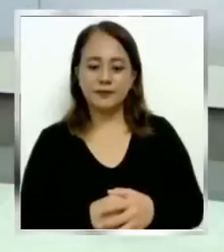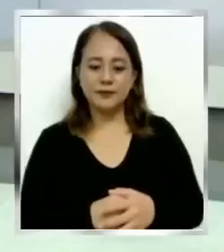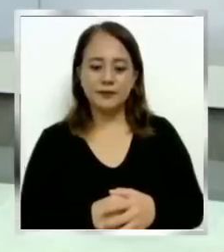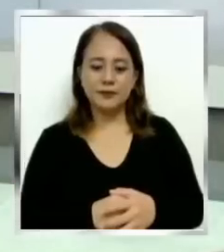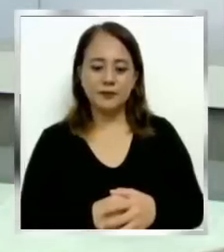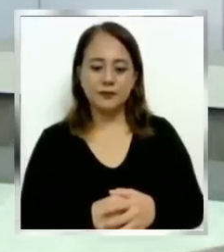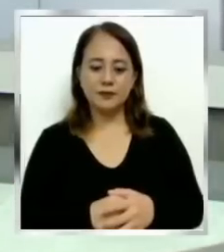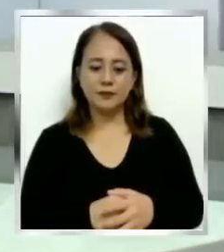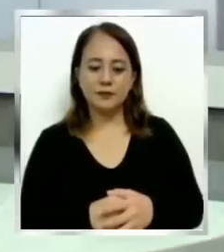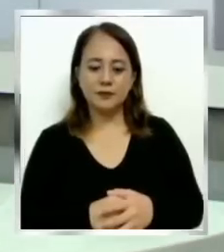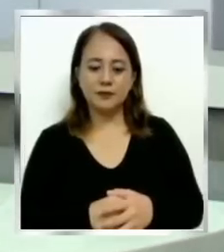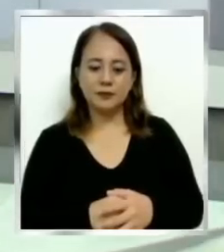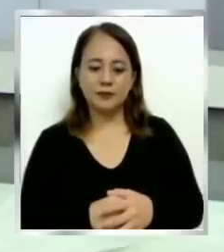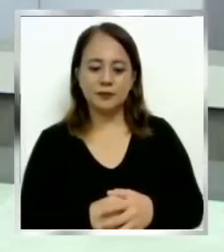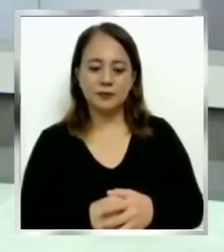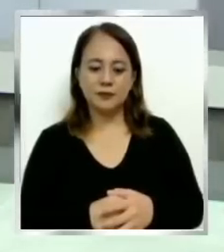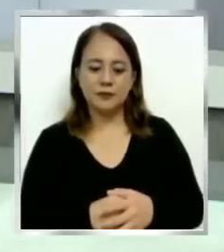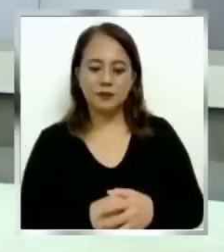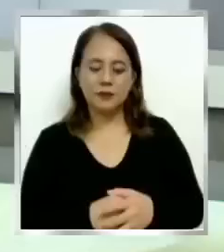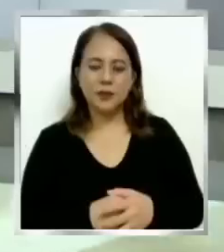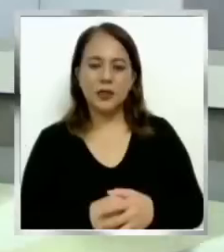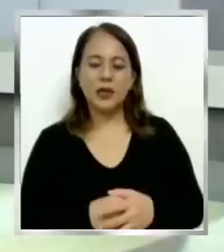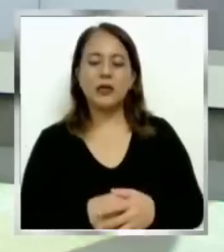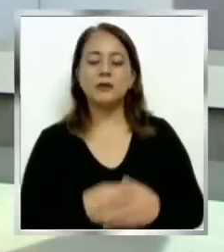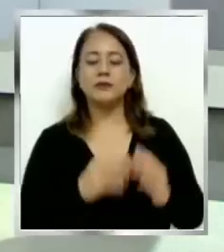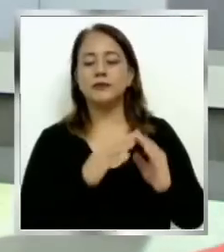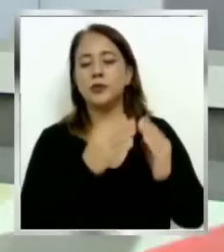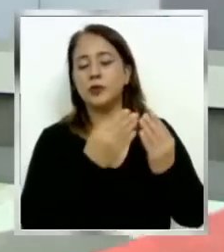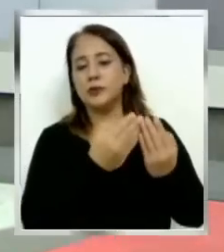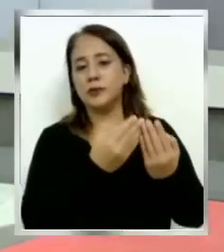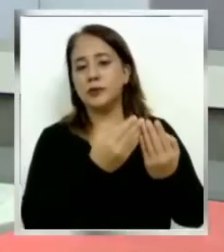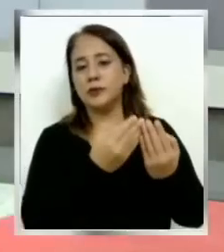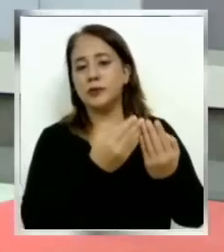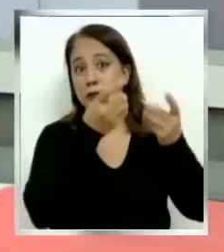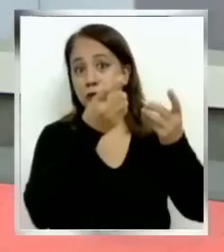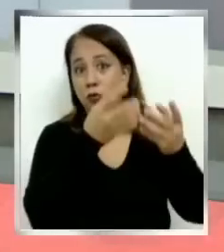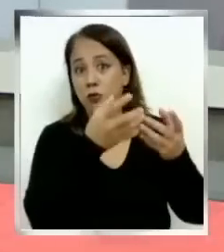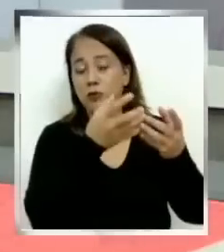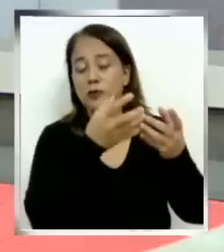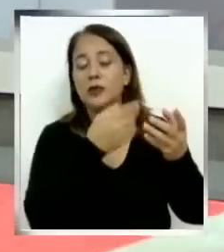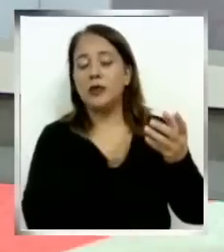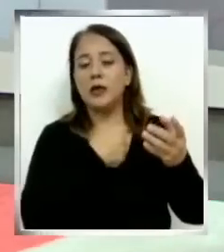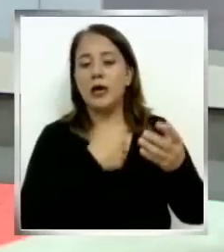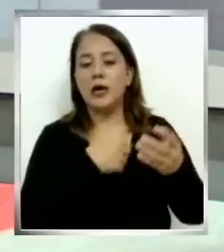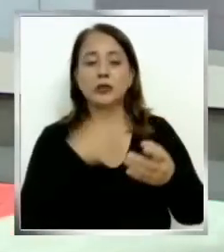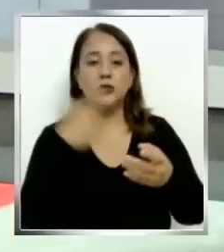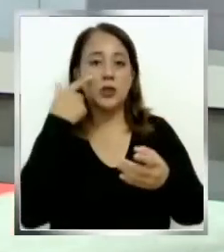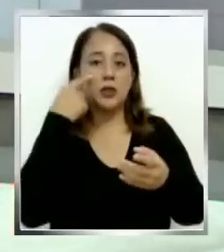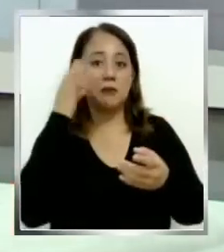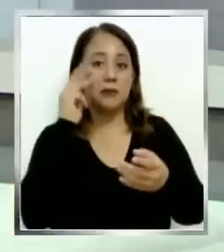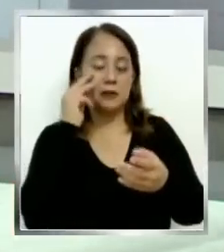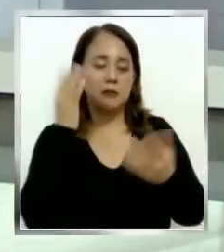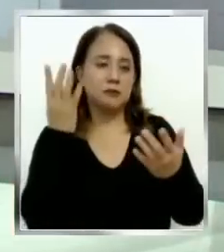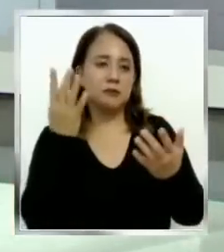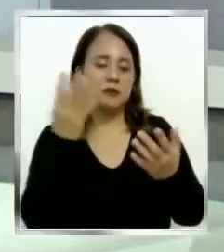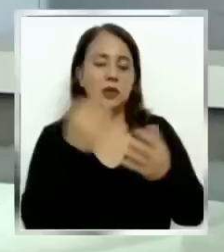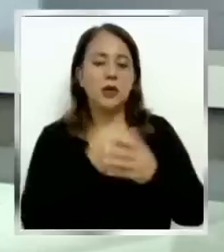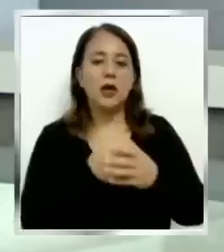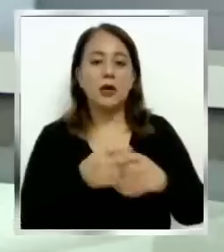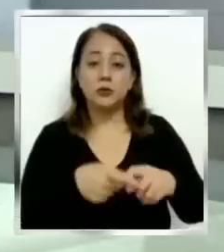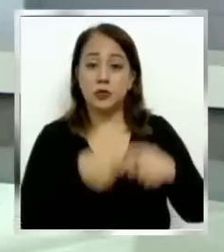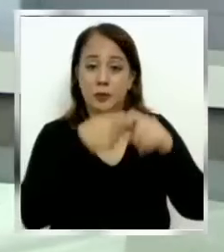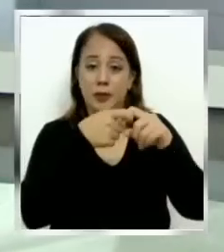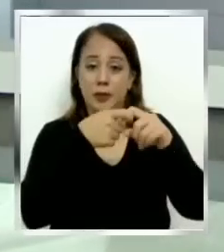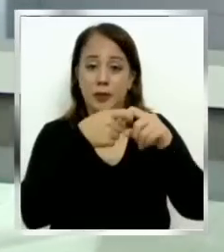Tanggap daw ni Bureau of Corrections Director General Gerald Bantag ang ipinataw sa kanyang suspension. Ayon